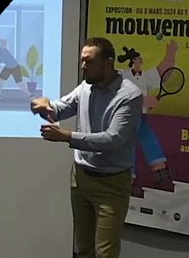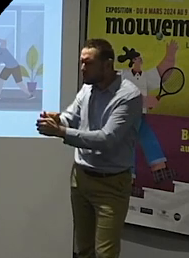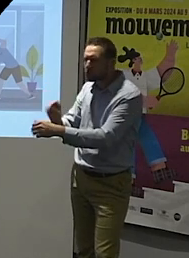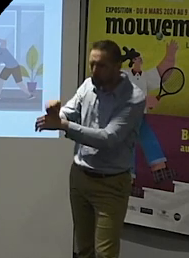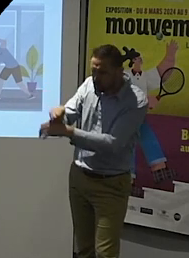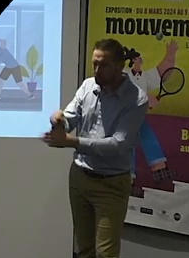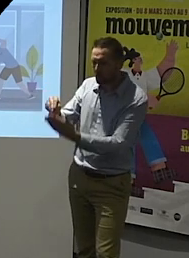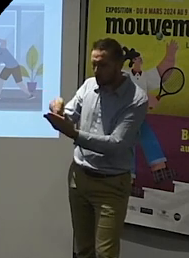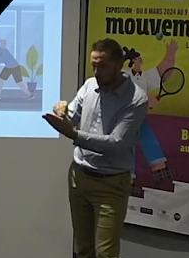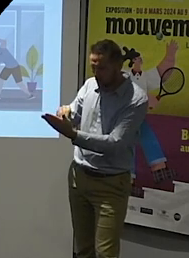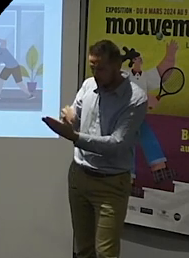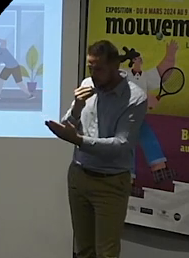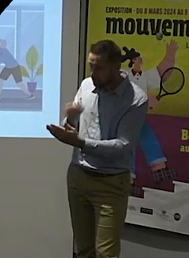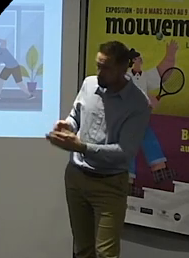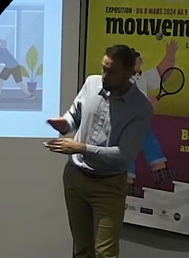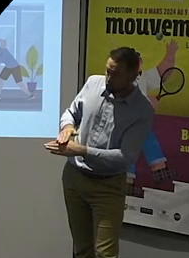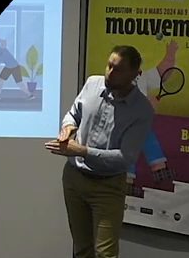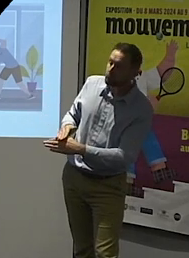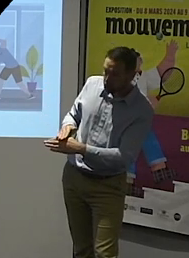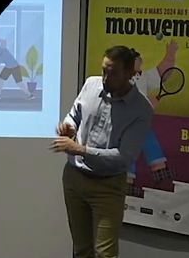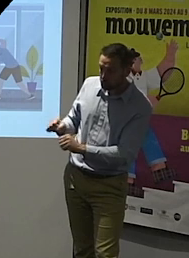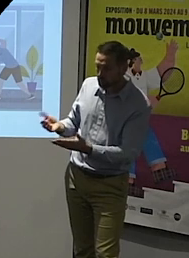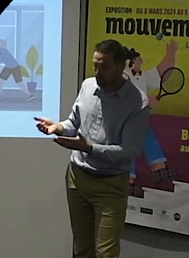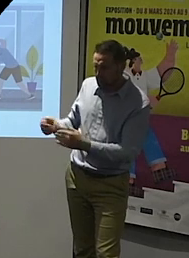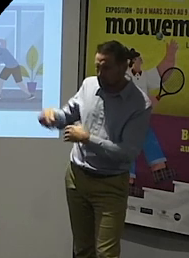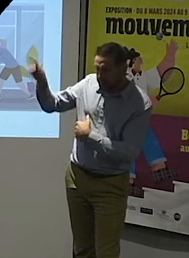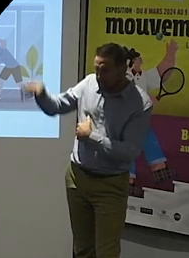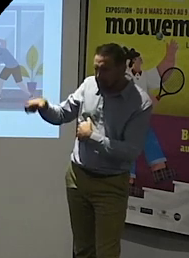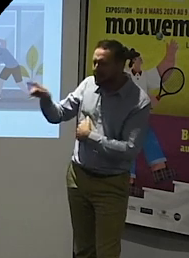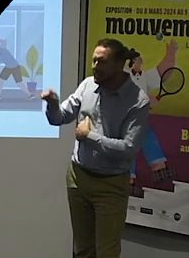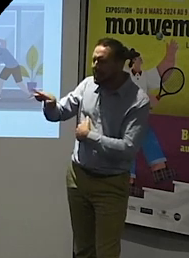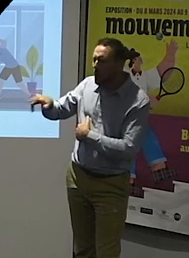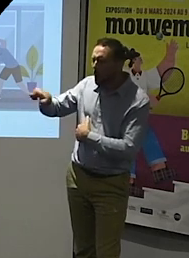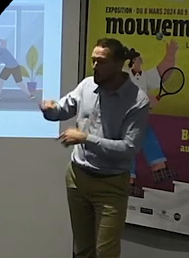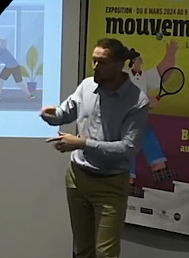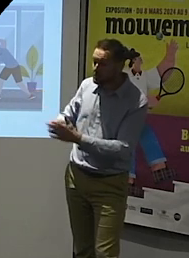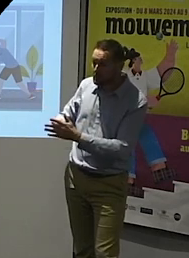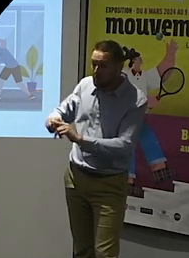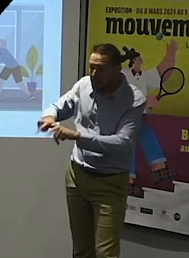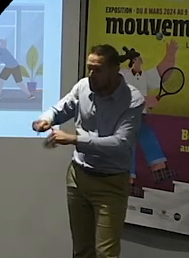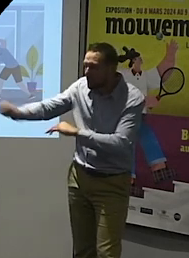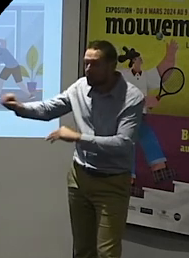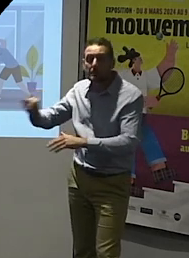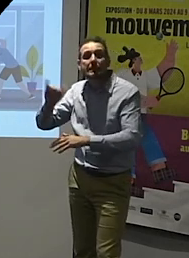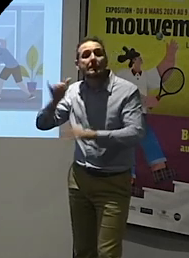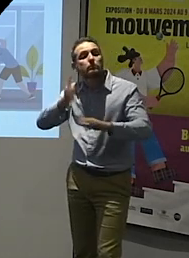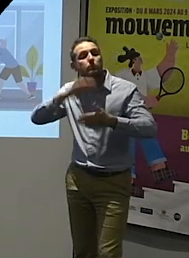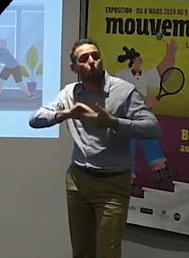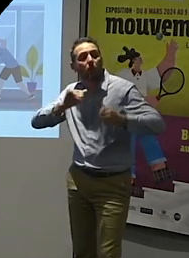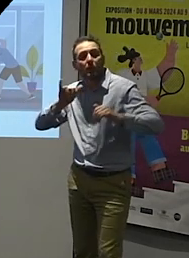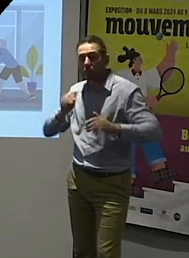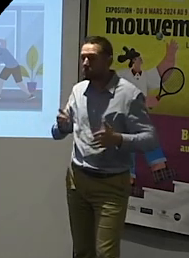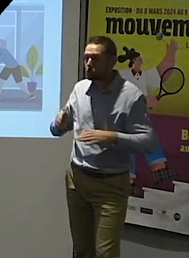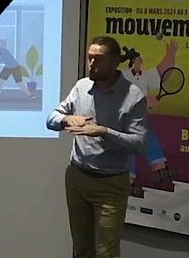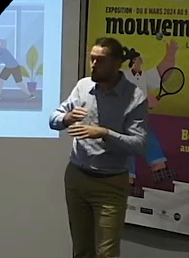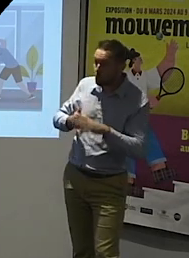au sportifs. Puis je le voyais faire, bon, très bien. À un moment, Guillaume a dû s'absenter et il m'a dit, mais qui veut se charger ? Ben,